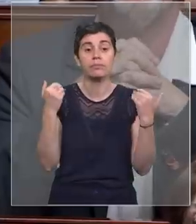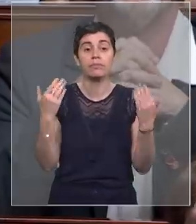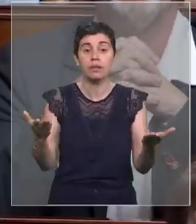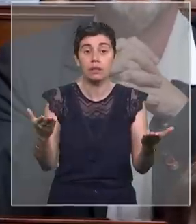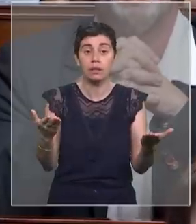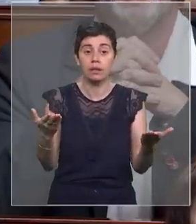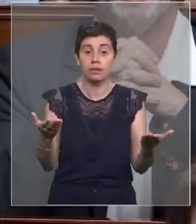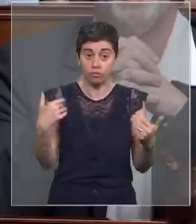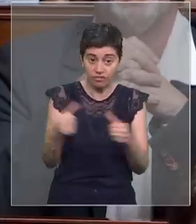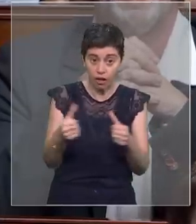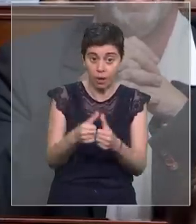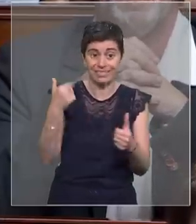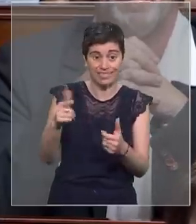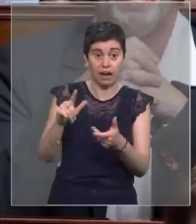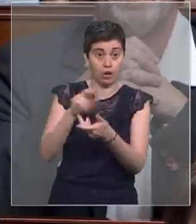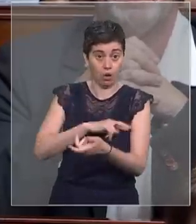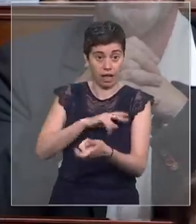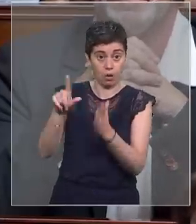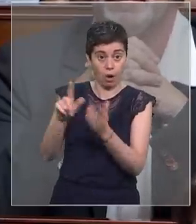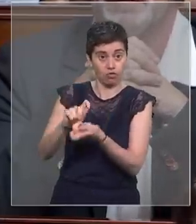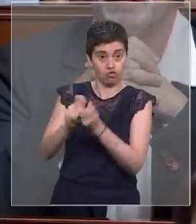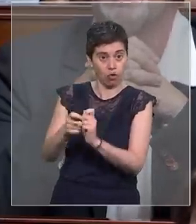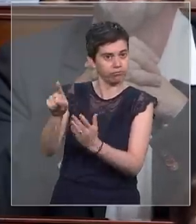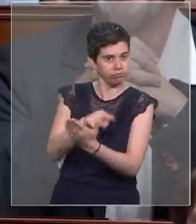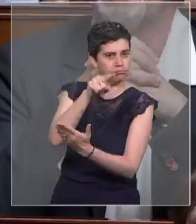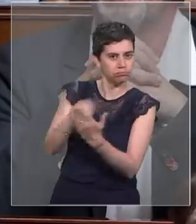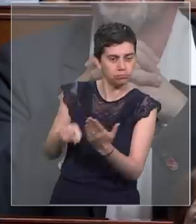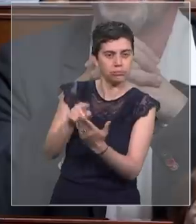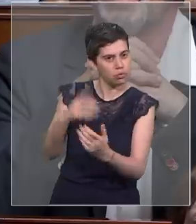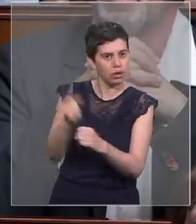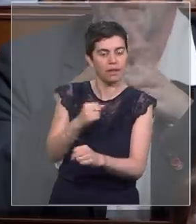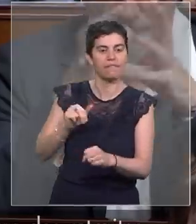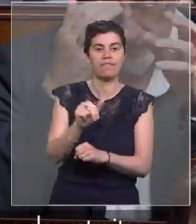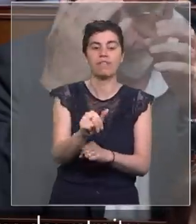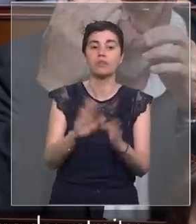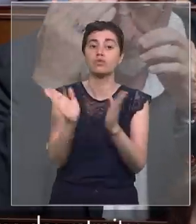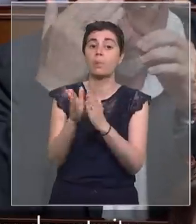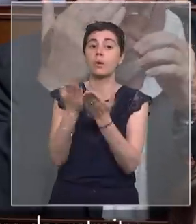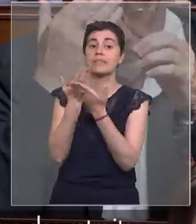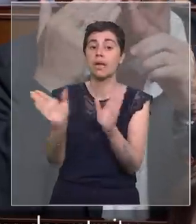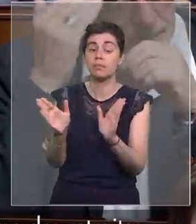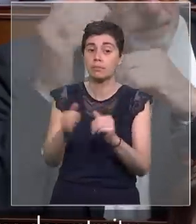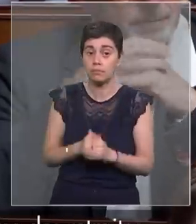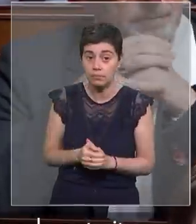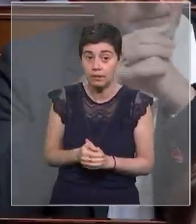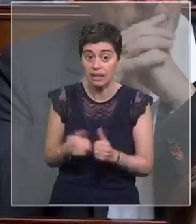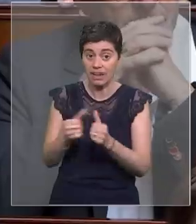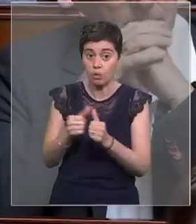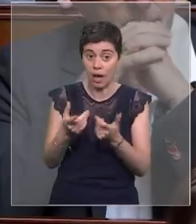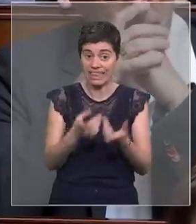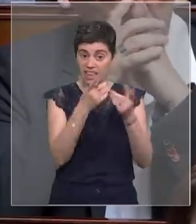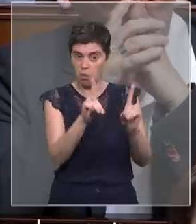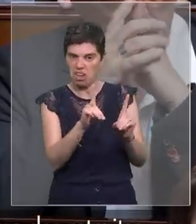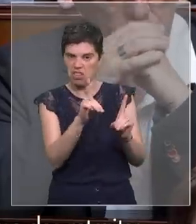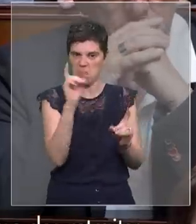ou tard, nous abrogerons cette réforme des retraites. Nous gagnerons. Alors je vous demande simplement, allez-vous cesser de fouler aux pieds notre